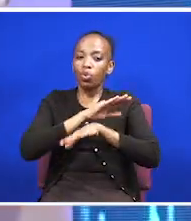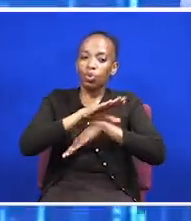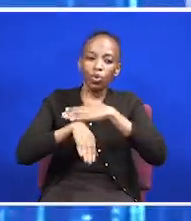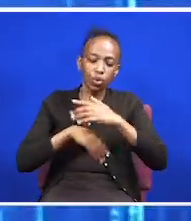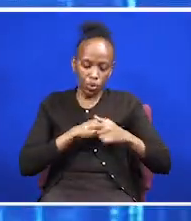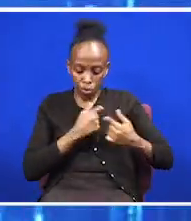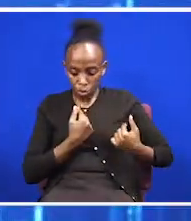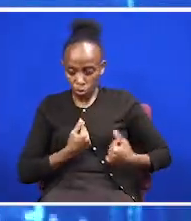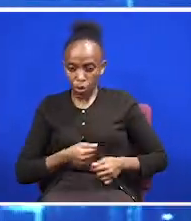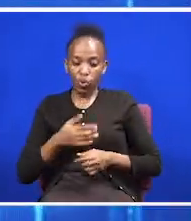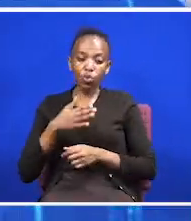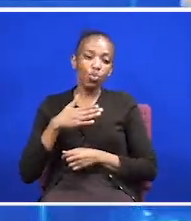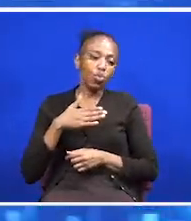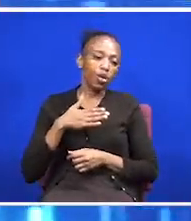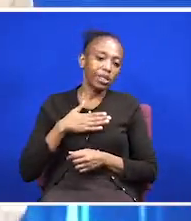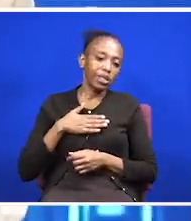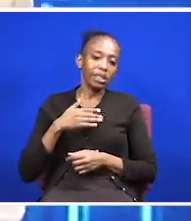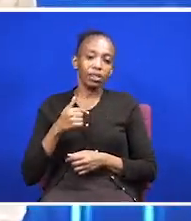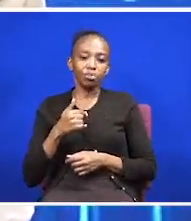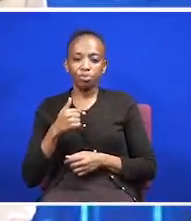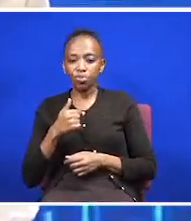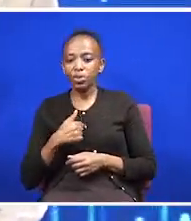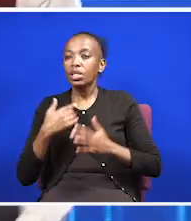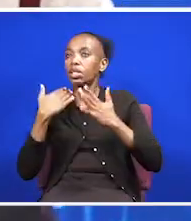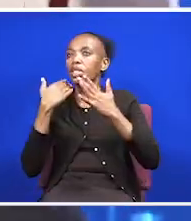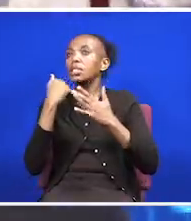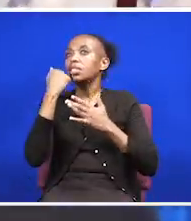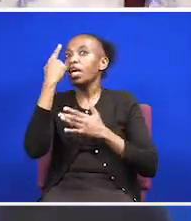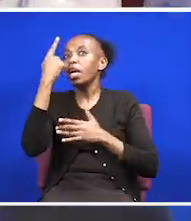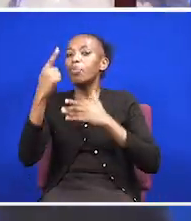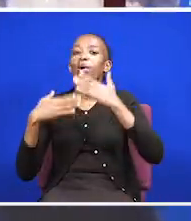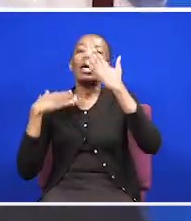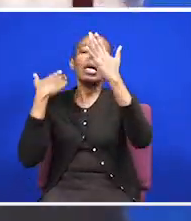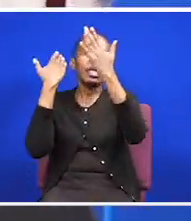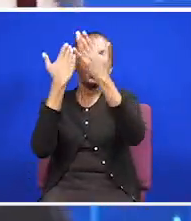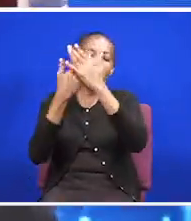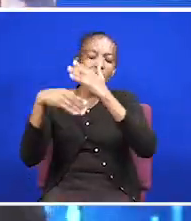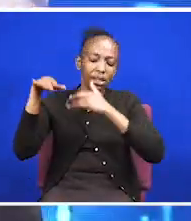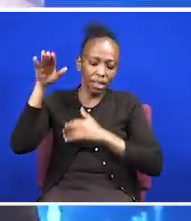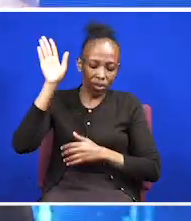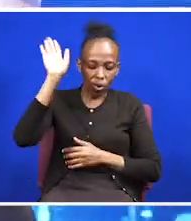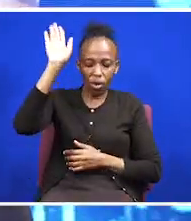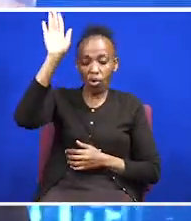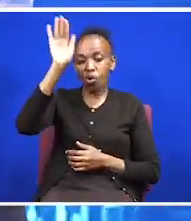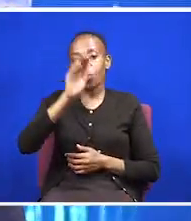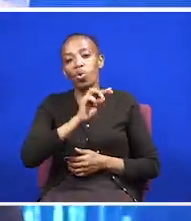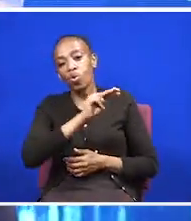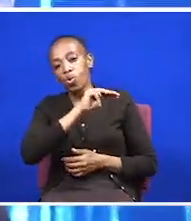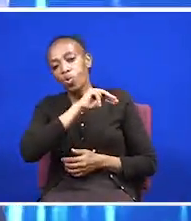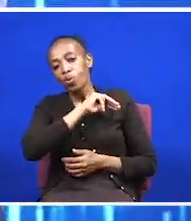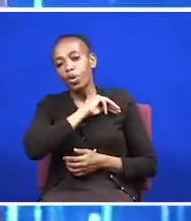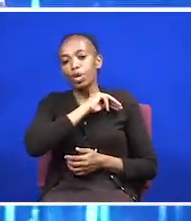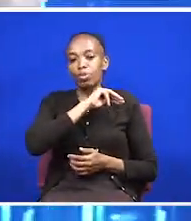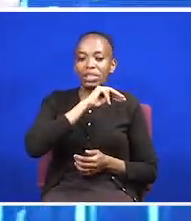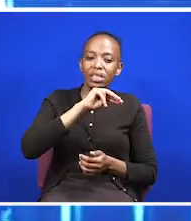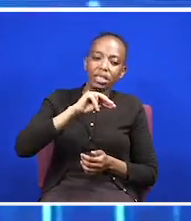kwa moyo wangu wote. Tunatambua kuwa haikuwa kwa uweza wala nguvu zetu. Asante kwako. Ila ni kwa